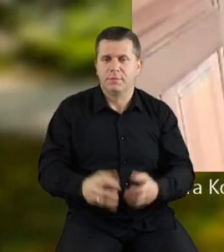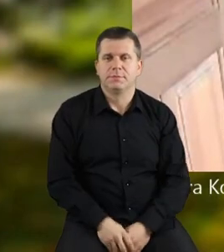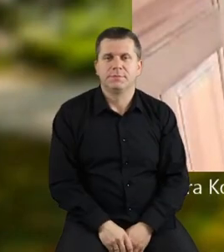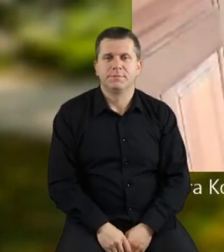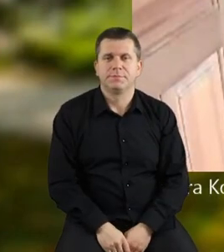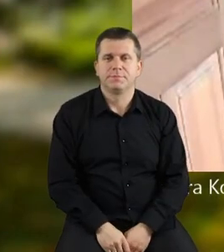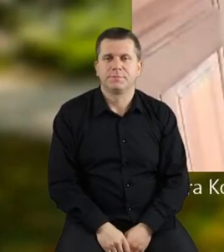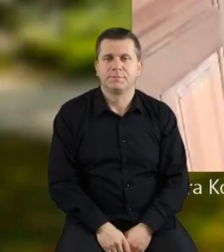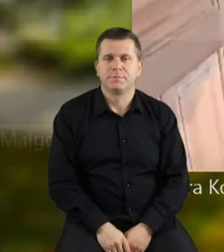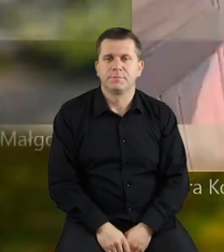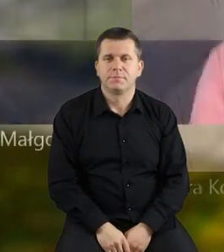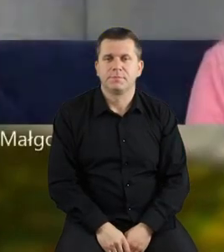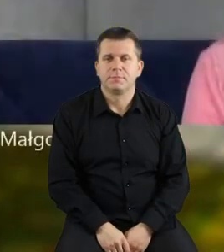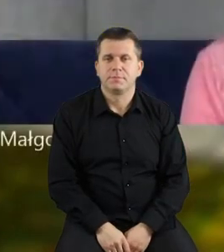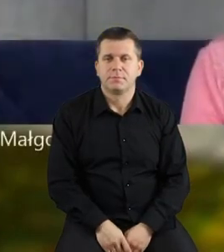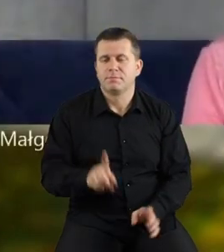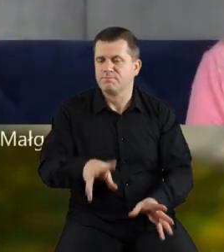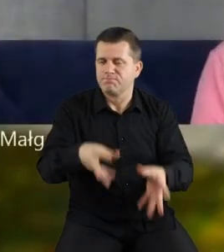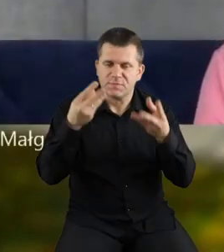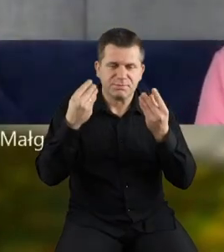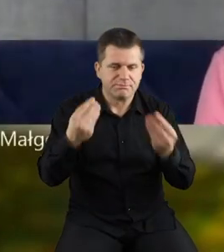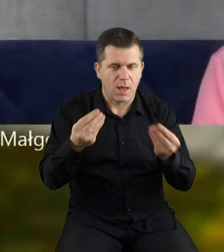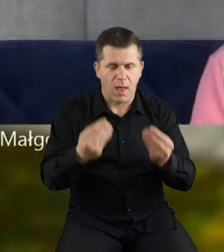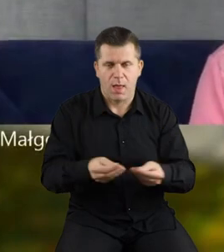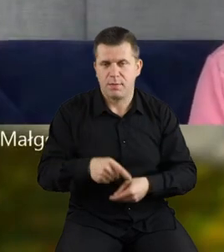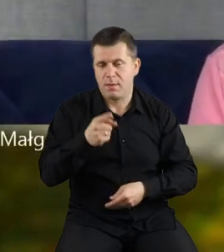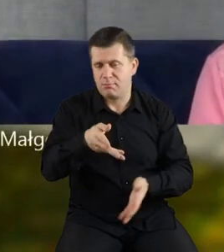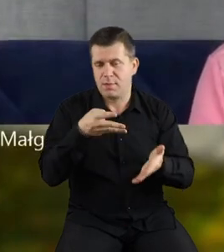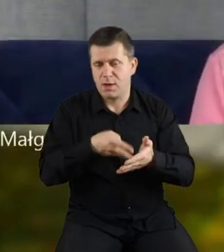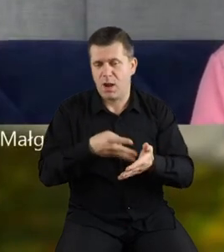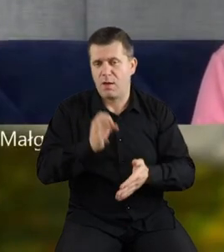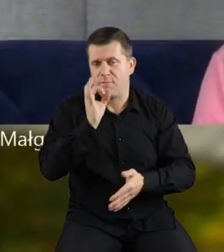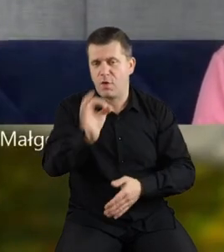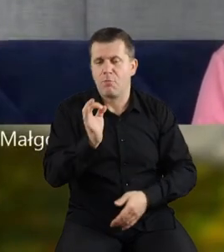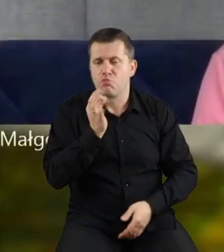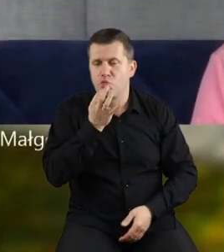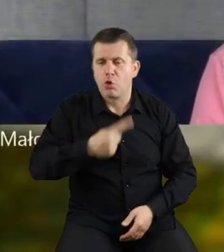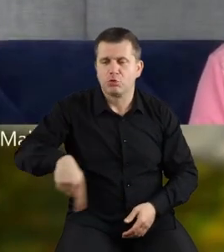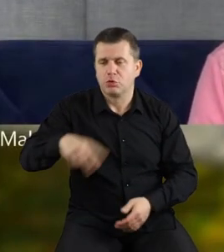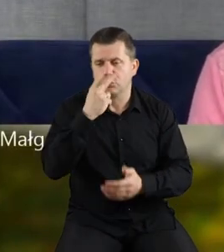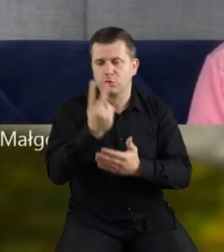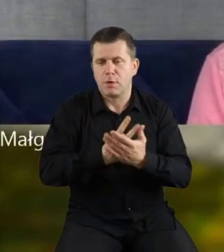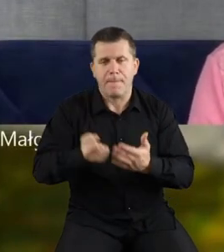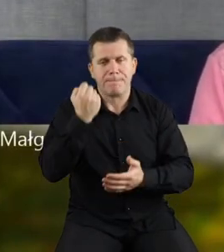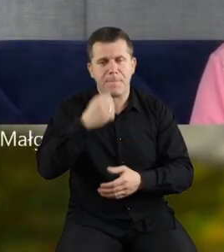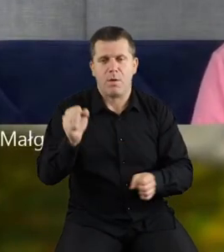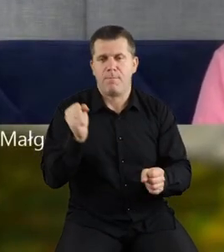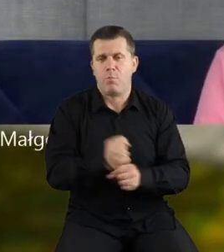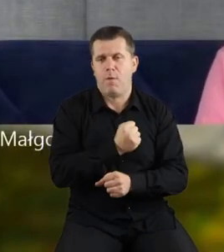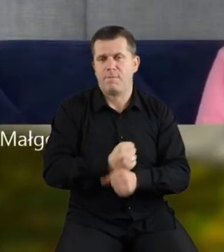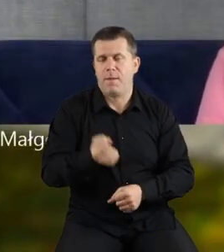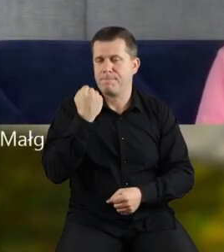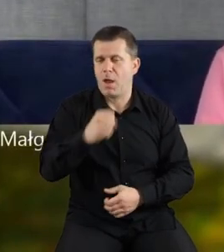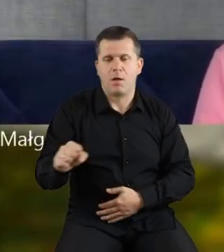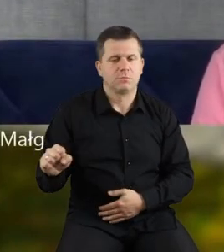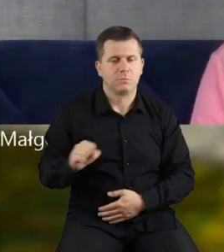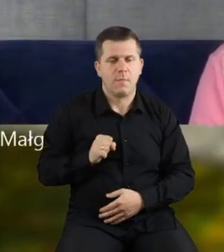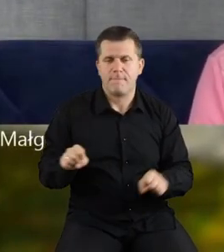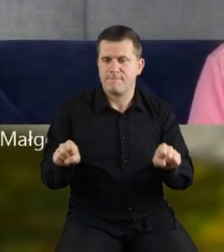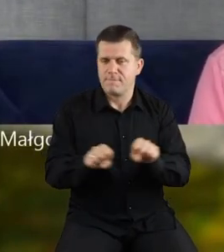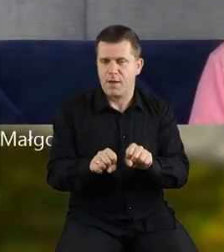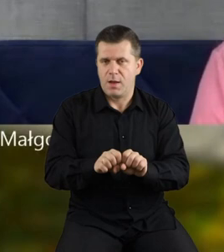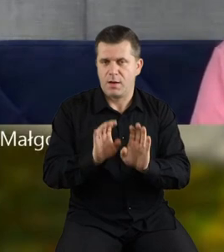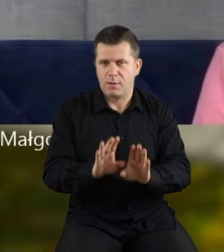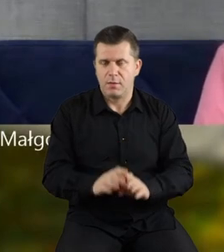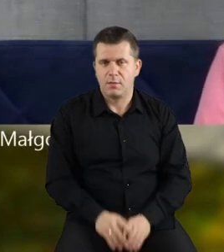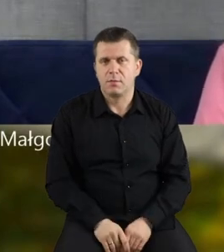zamiary. To absolutnie wspaniale, że traktujesz swoich młodzieżowych czytelników bardzo poważnie, bardzo fair.